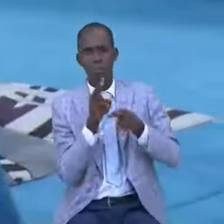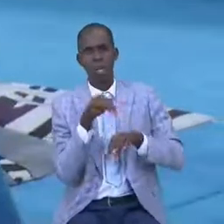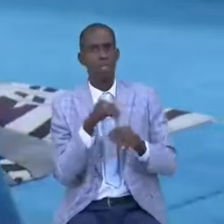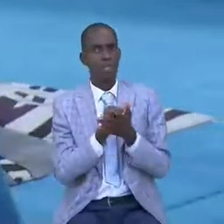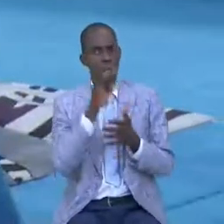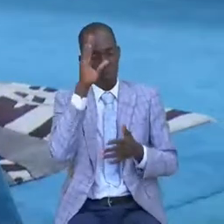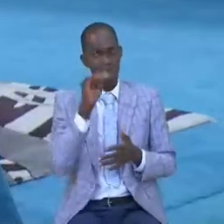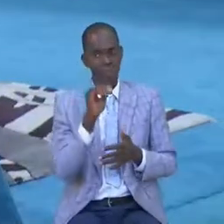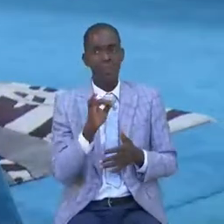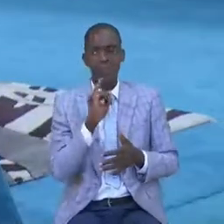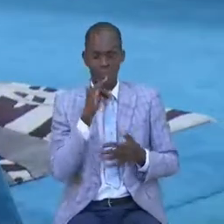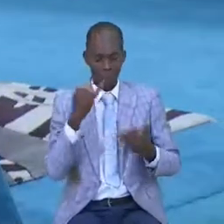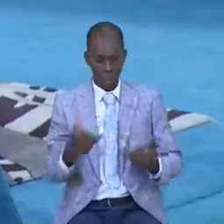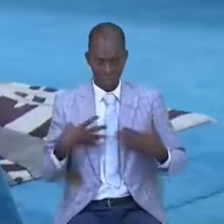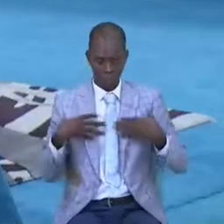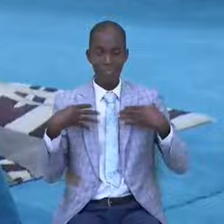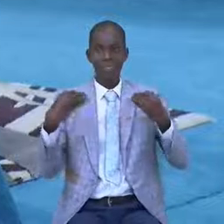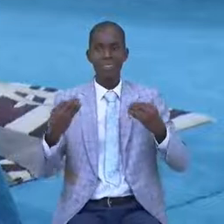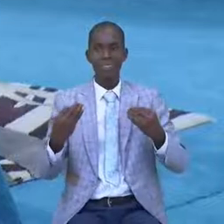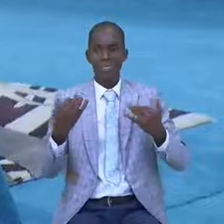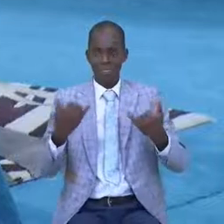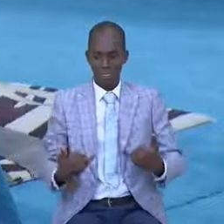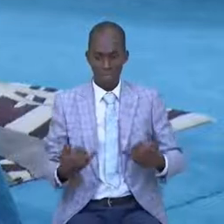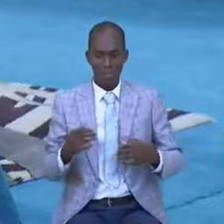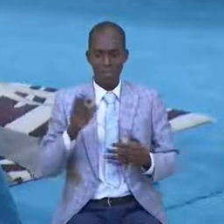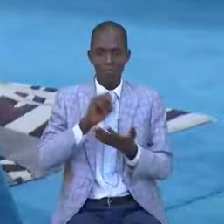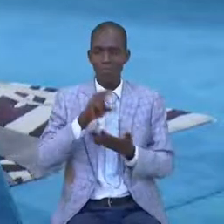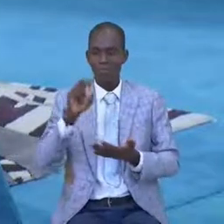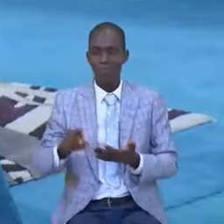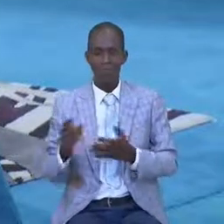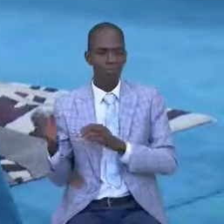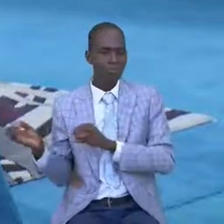lire ce verset encore. Mais regardez l'homme là. Il était maintenant guéri.